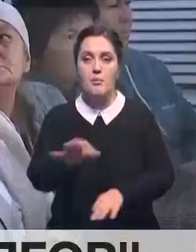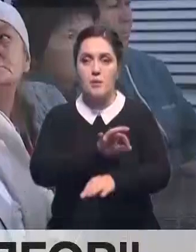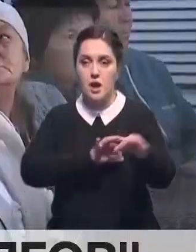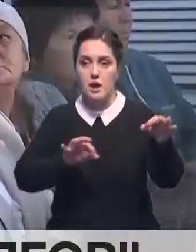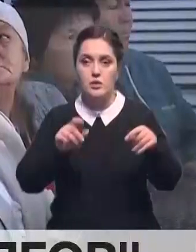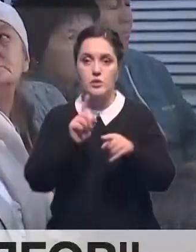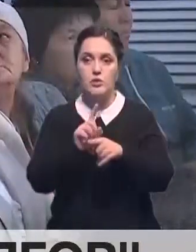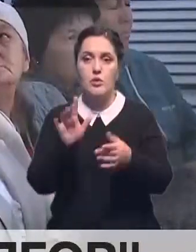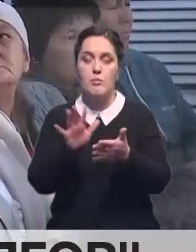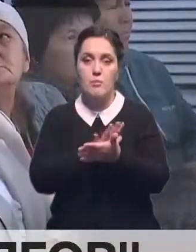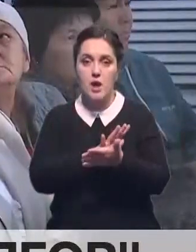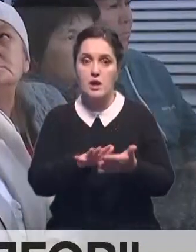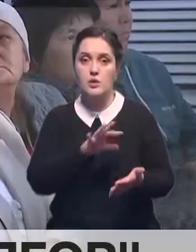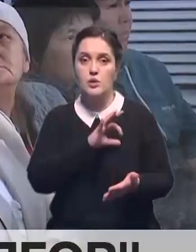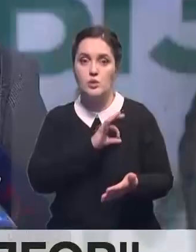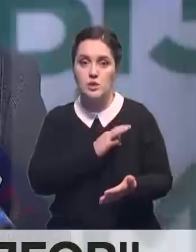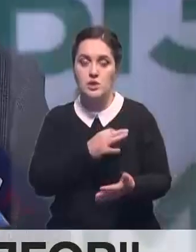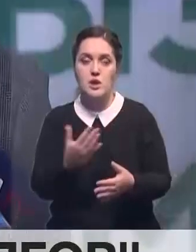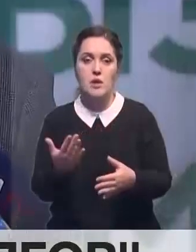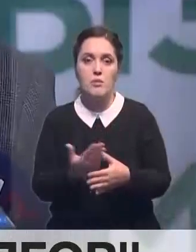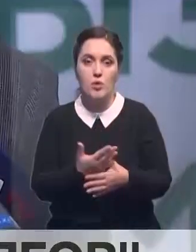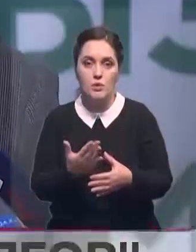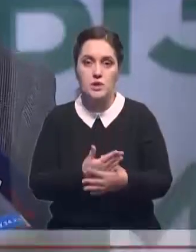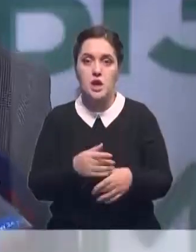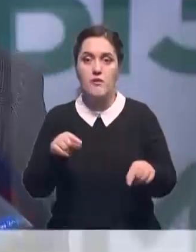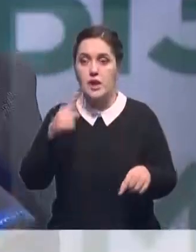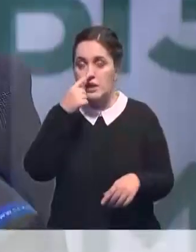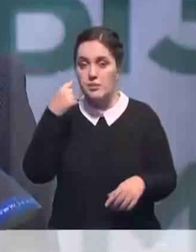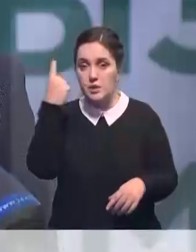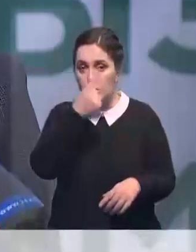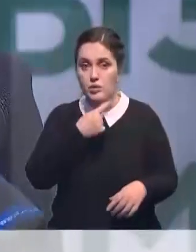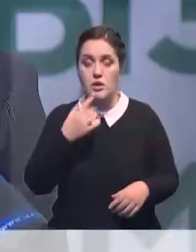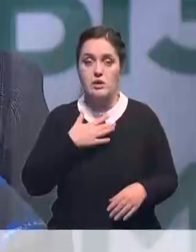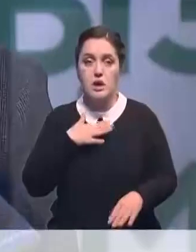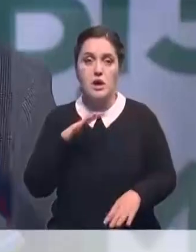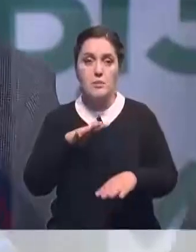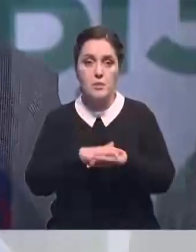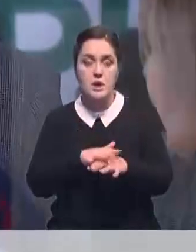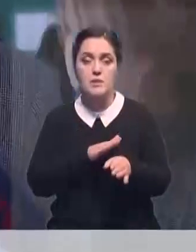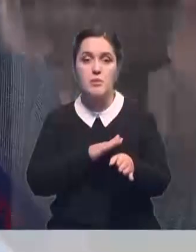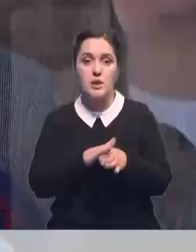оказывают бесплатную юридическую помощь бан